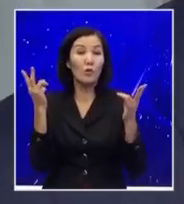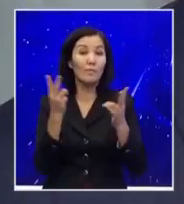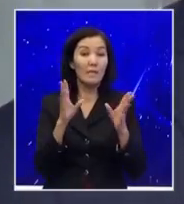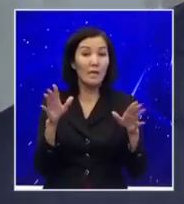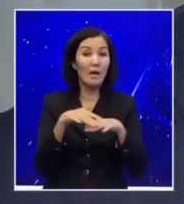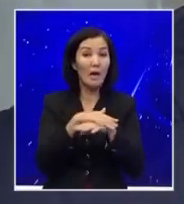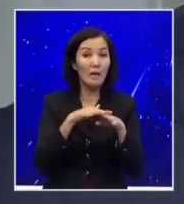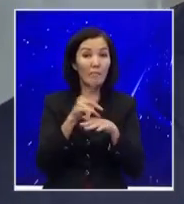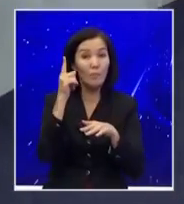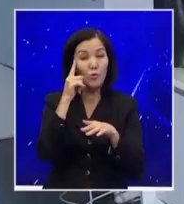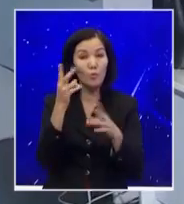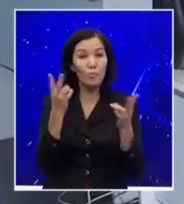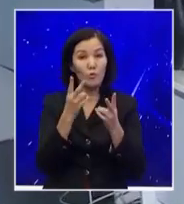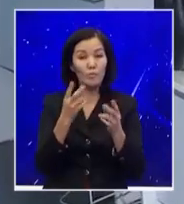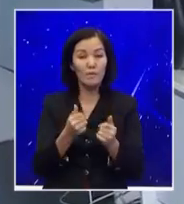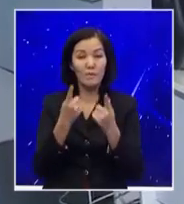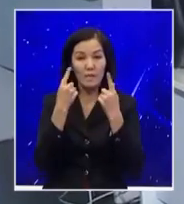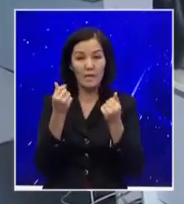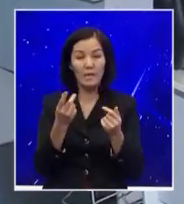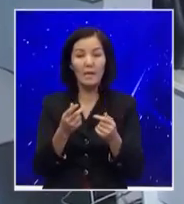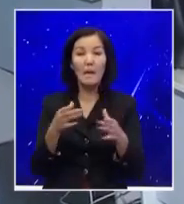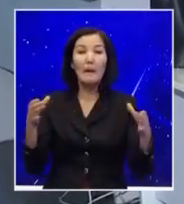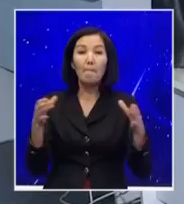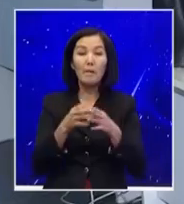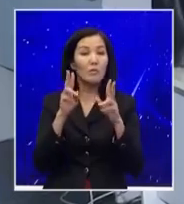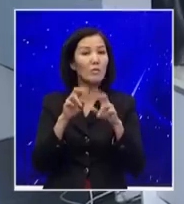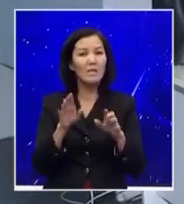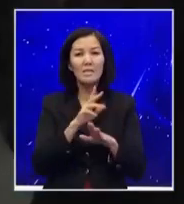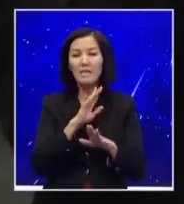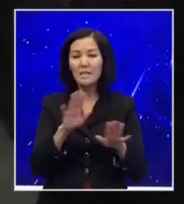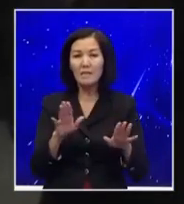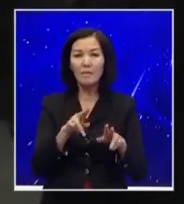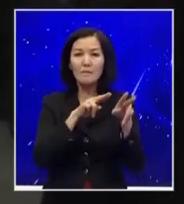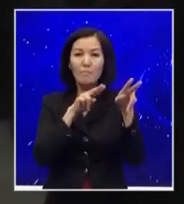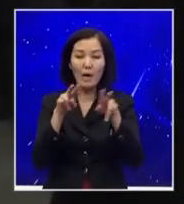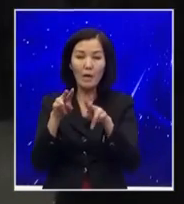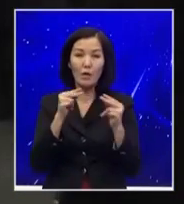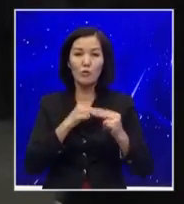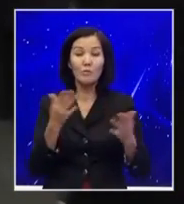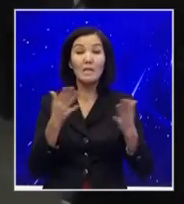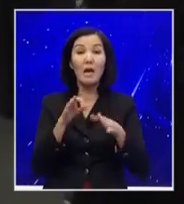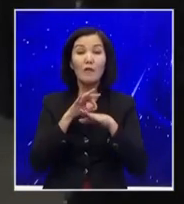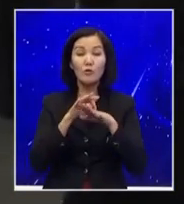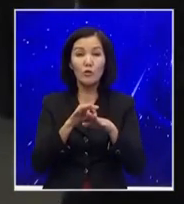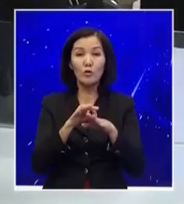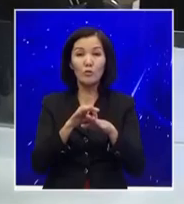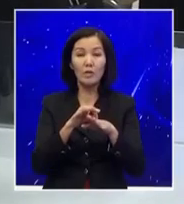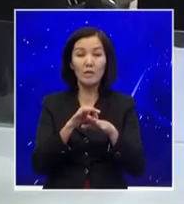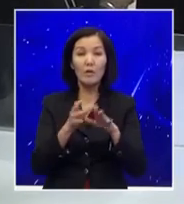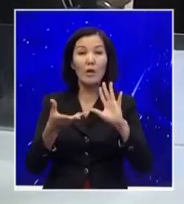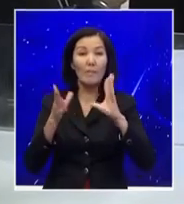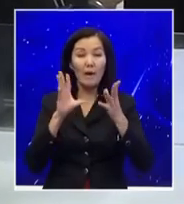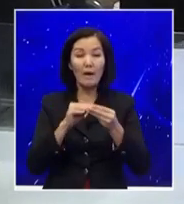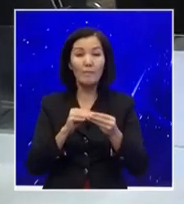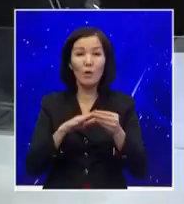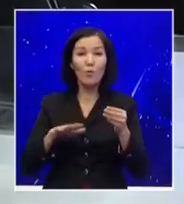олардың ойларын білу. Мониторинг бұл тексеріс емес, тек бақылау жұмыстың қалай жүргізіліп жатқанын бағамдау.